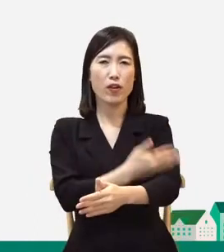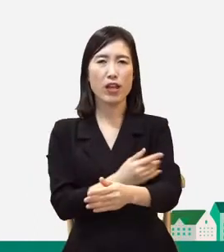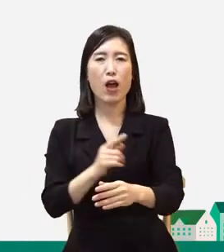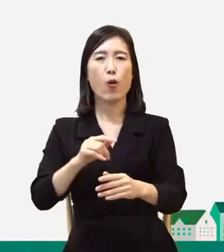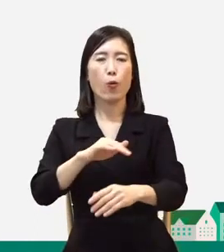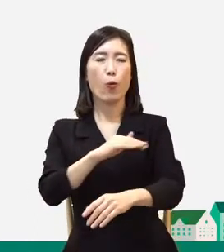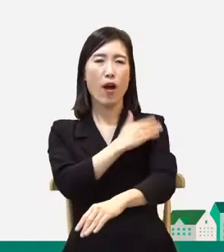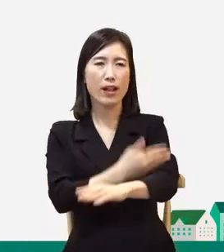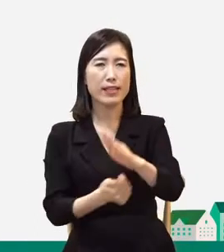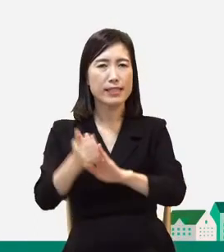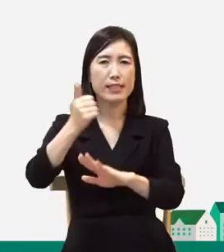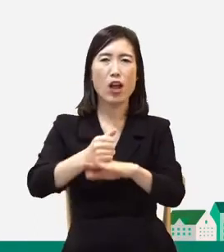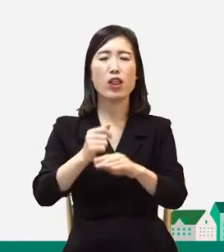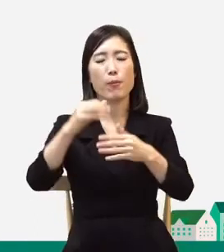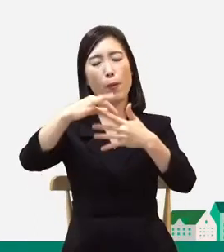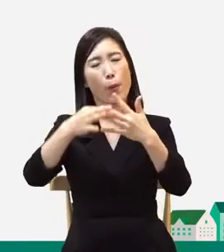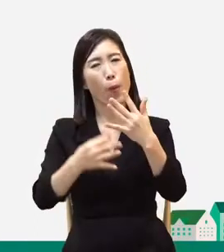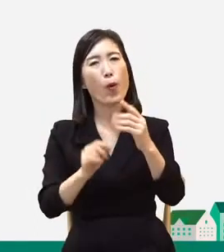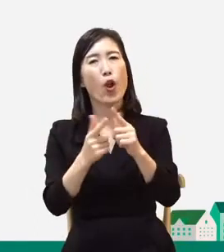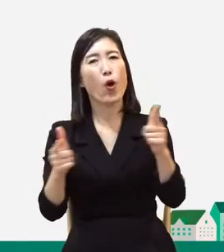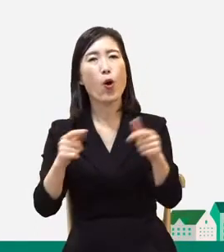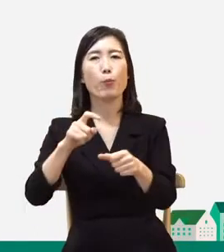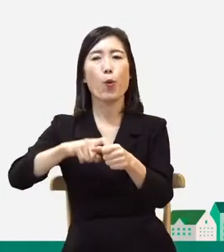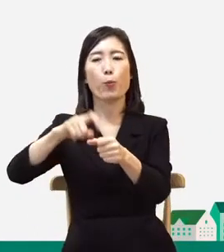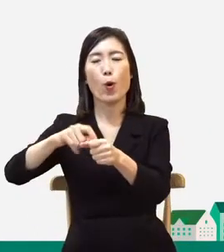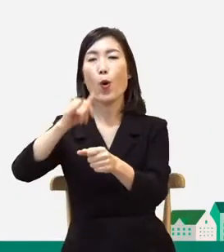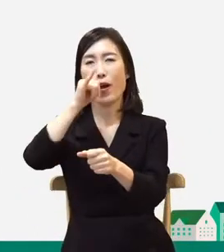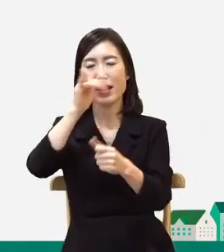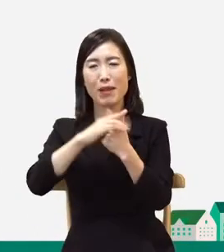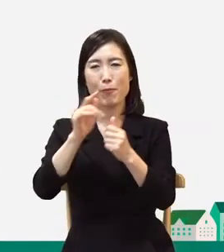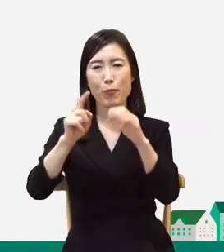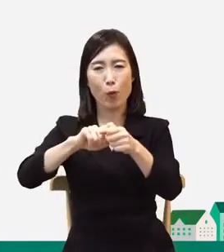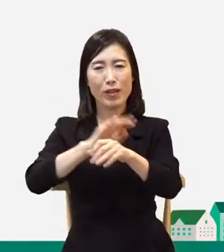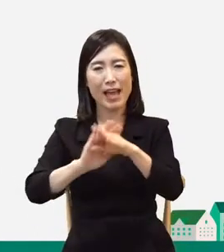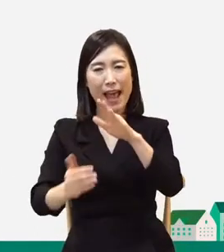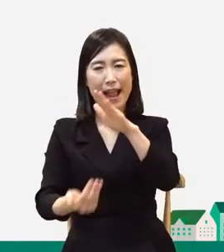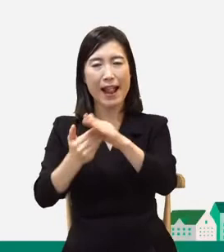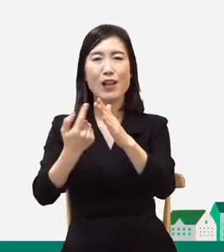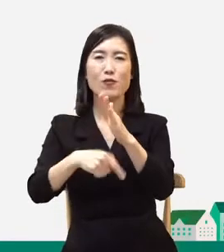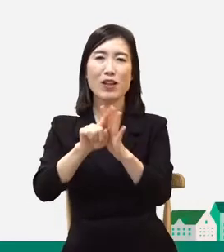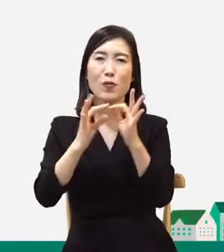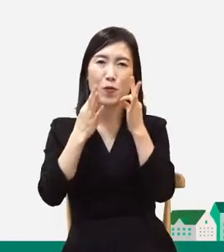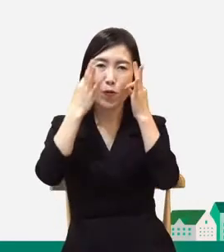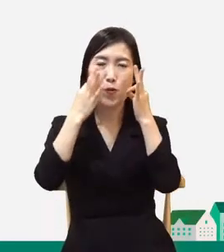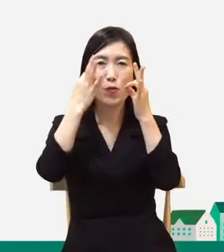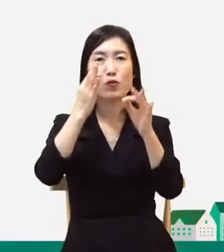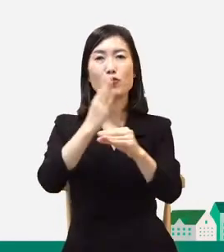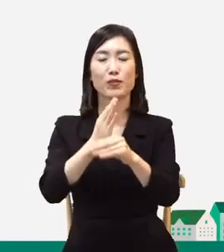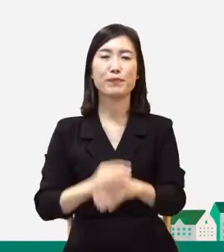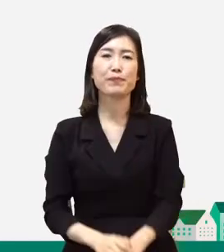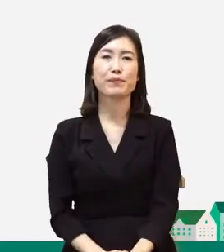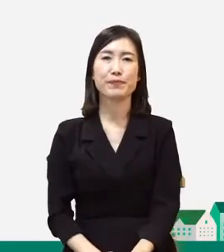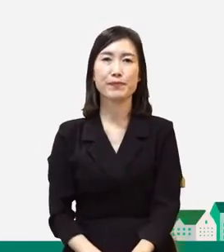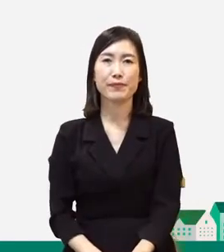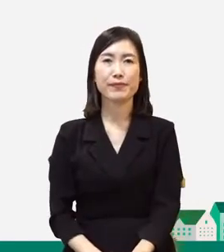실현 같은 여러 가지 차원의 목표들이 좀 달성되기를 기대는 하고 있습니다. 그런